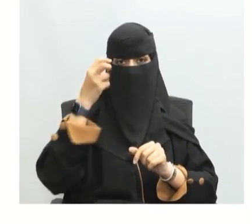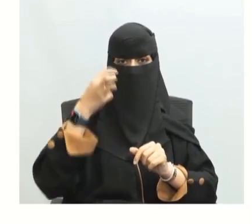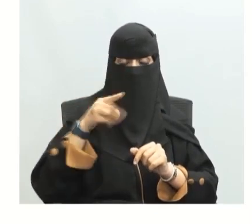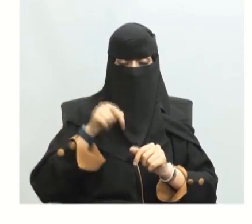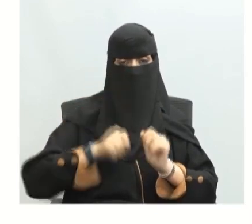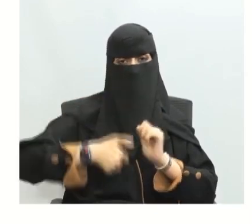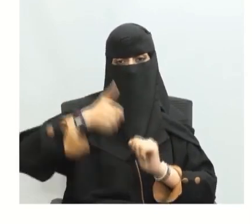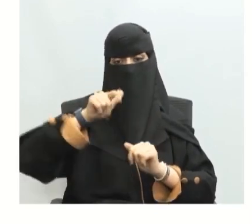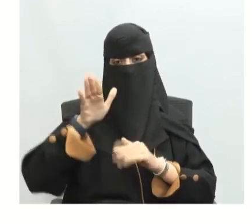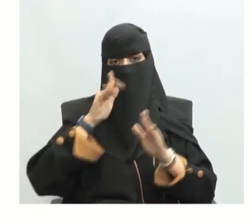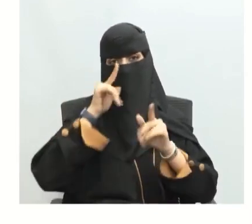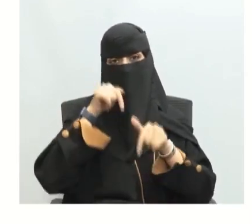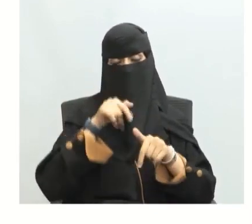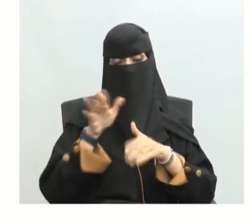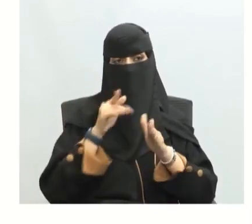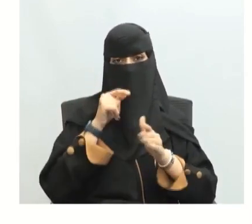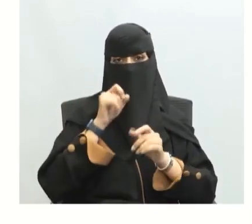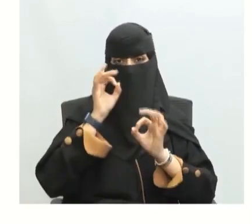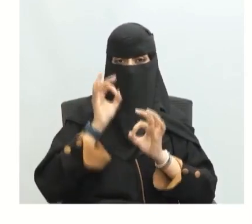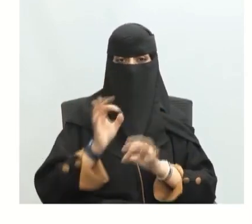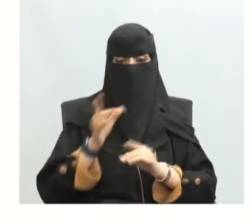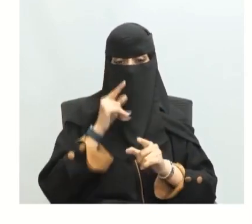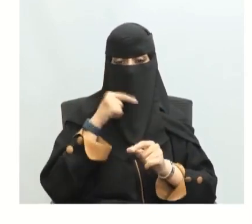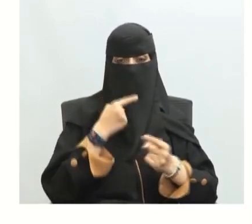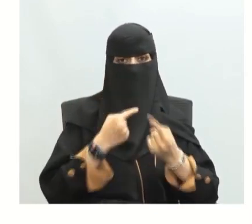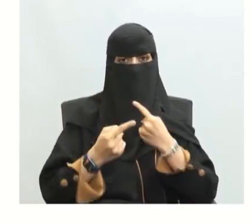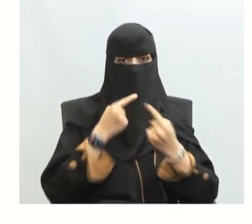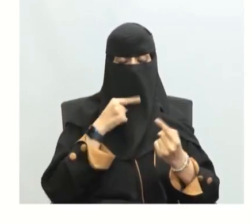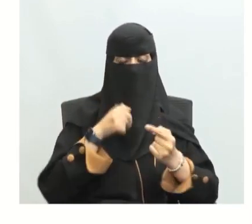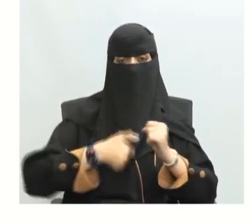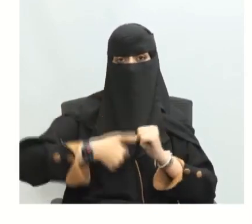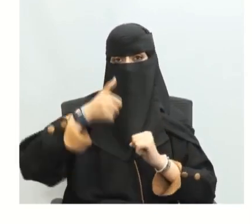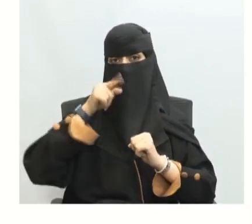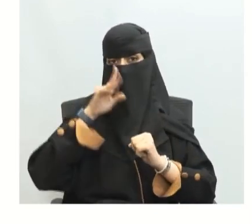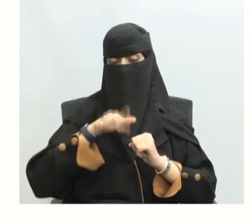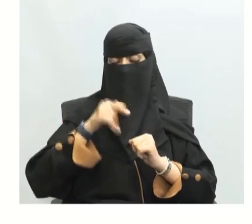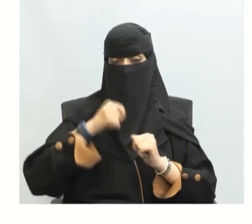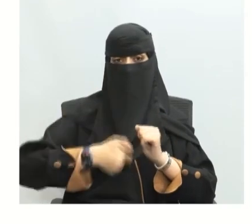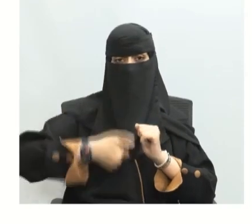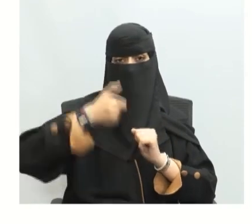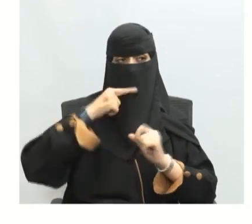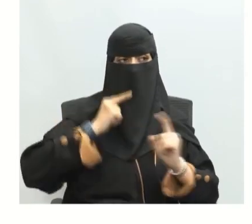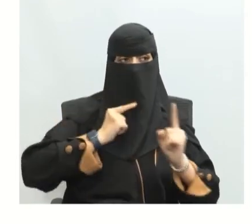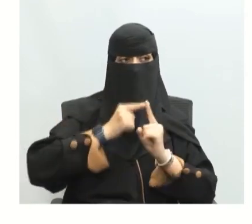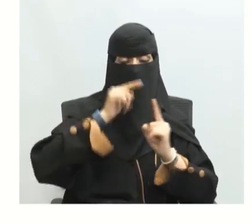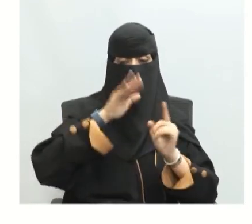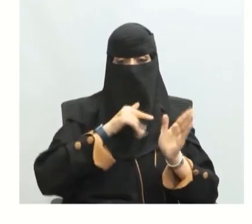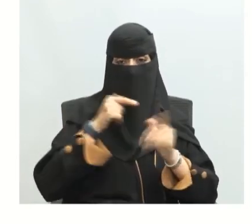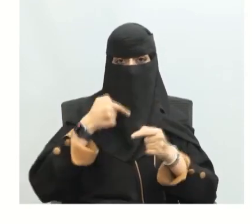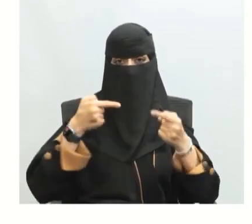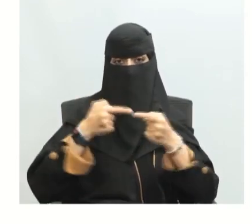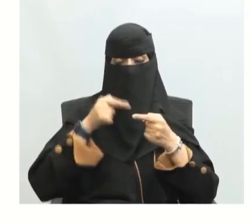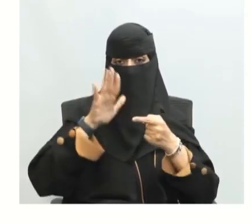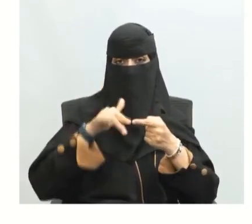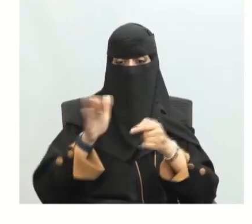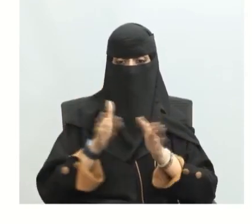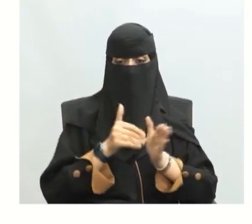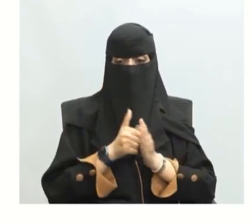سيتحقق بالتاكيد الحوار الناجح وسيتحقق الاهداف التي